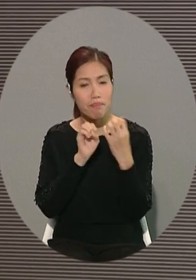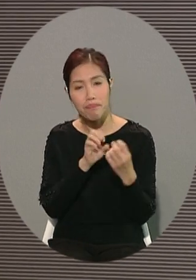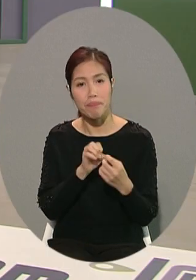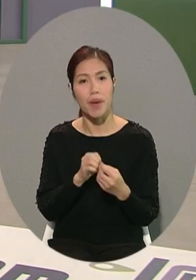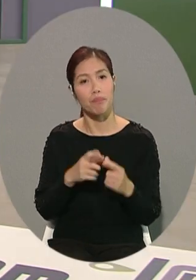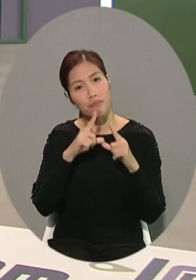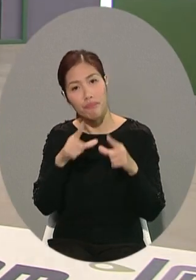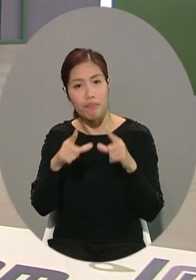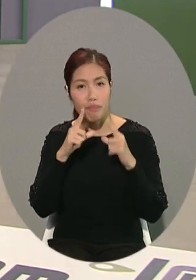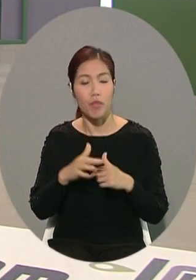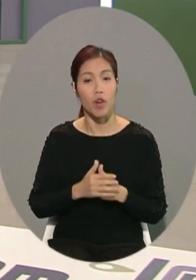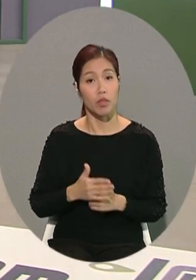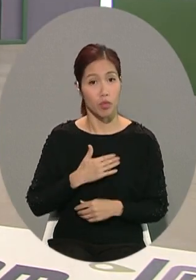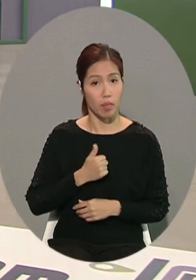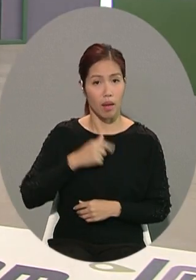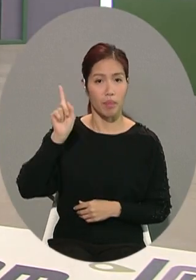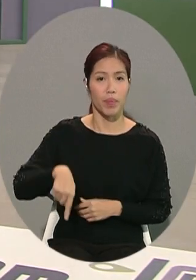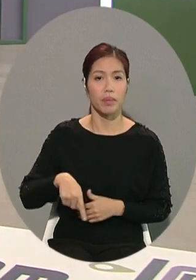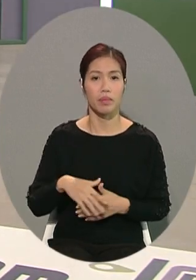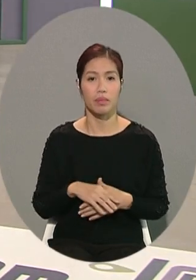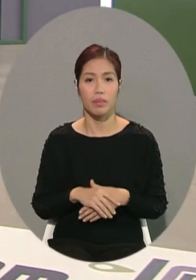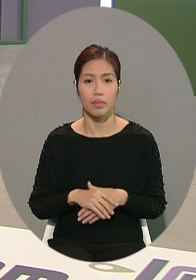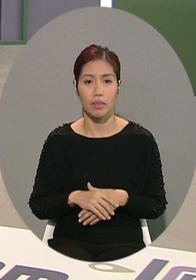請把握時間，準備好可以開始。